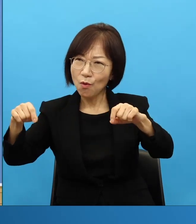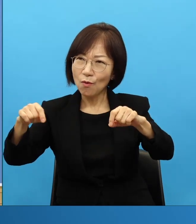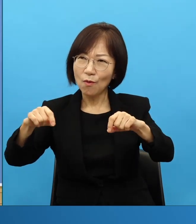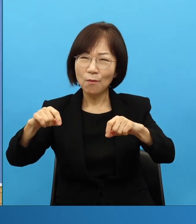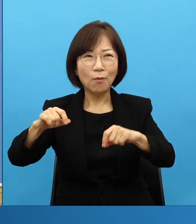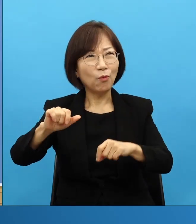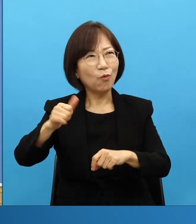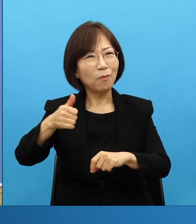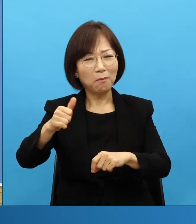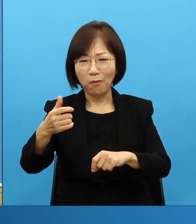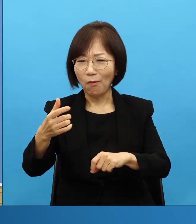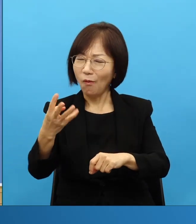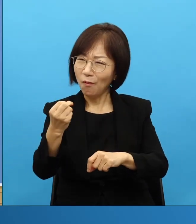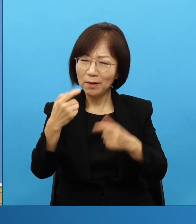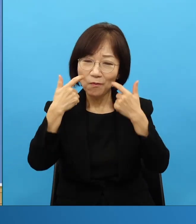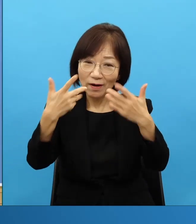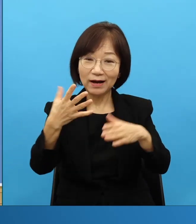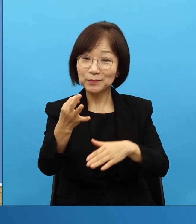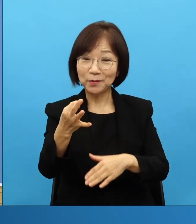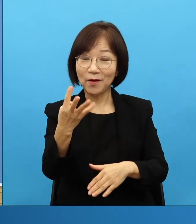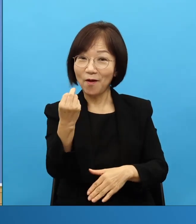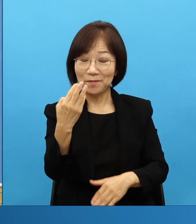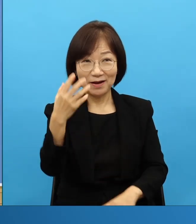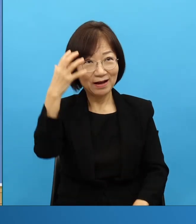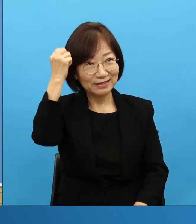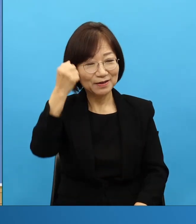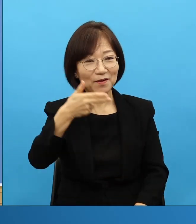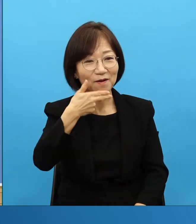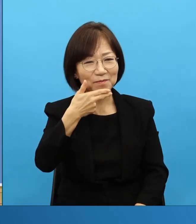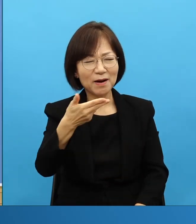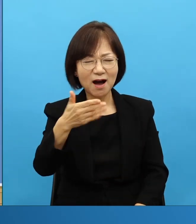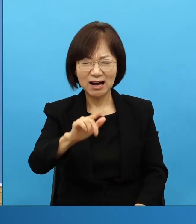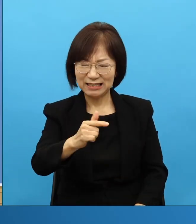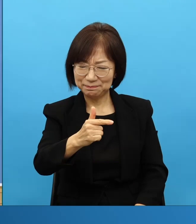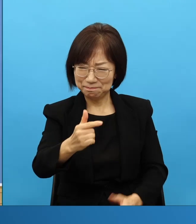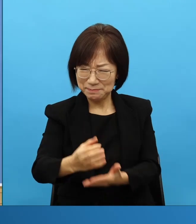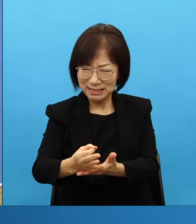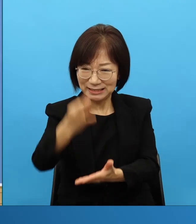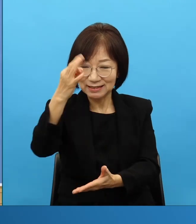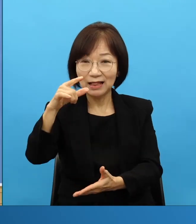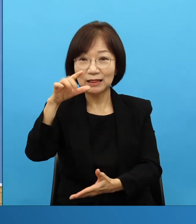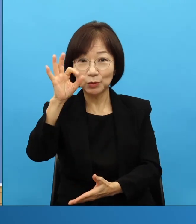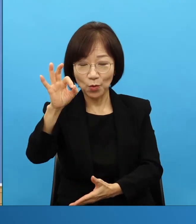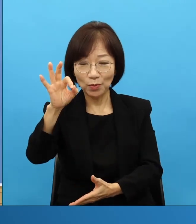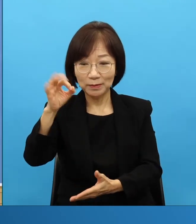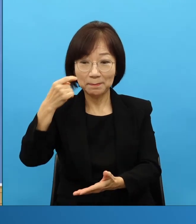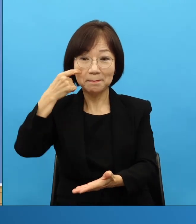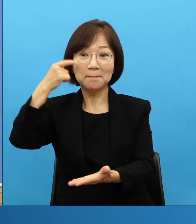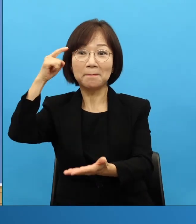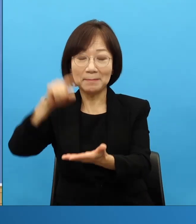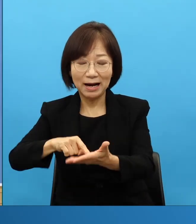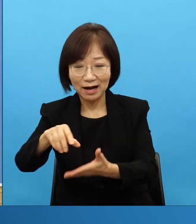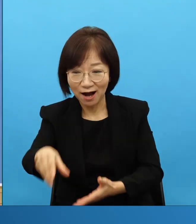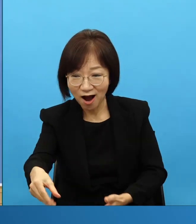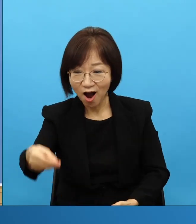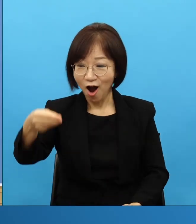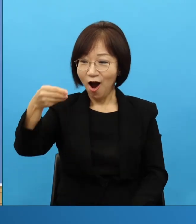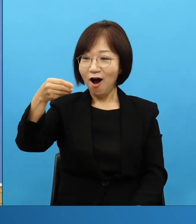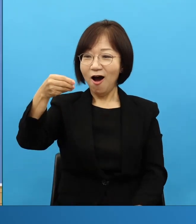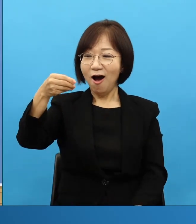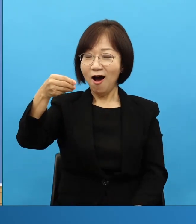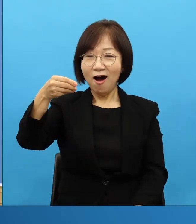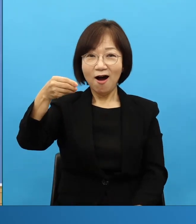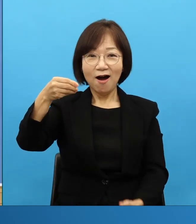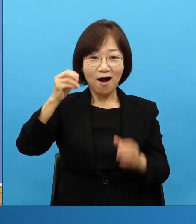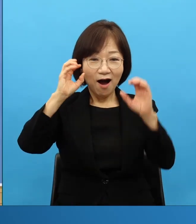모르겠는데 주었어요. I'm not sure how much it was, but I remember it was one of the biggest value. 기분이 어떻겠습니까? How do you think I felt 어릴 때?